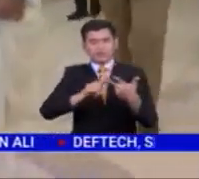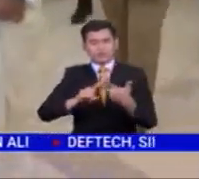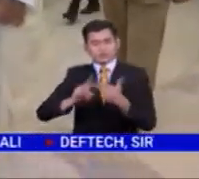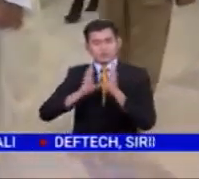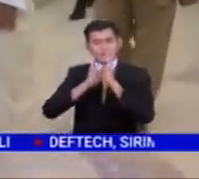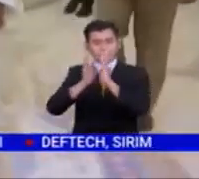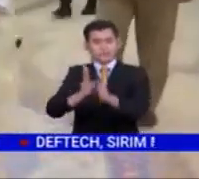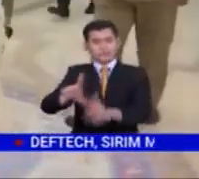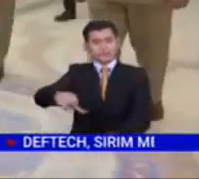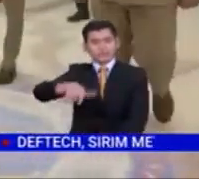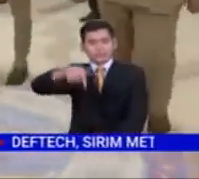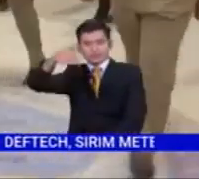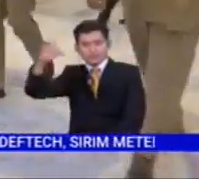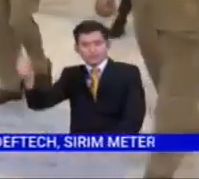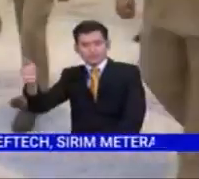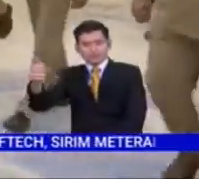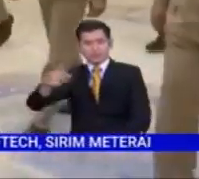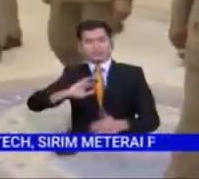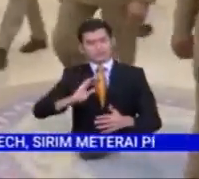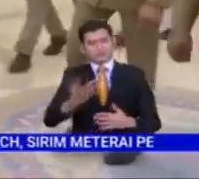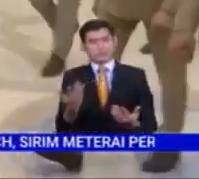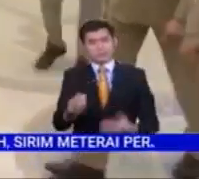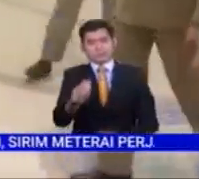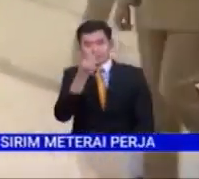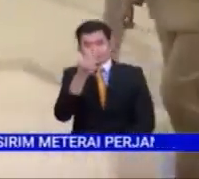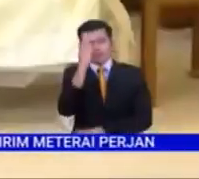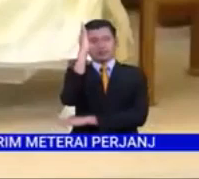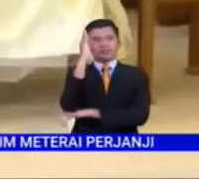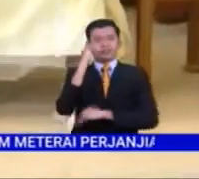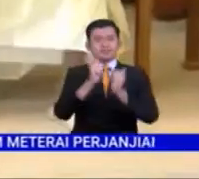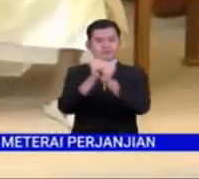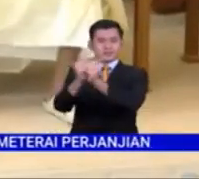lain diraikan pada majlis makan tengah hari.